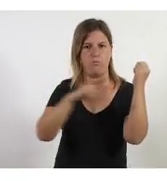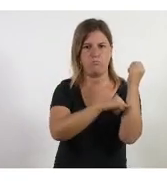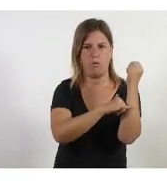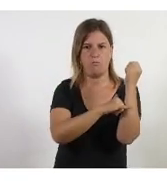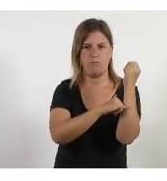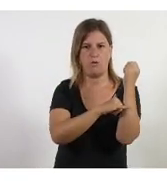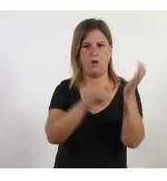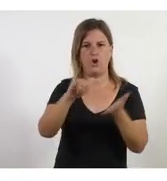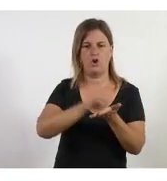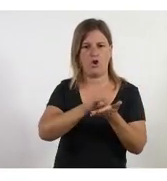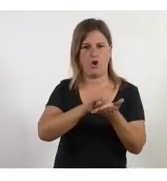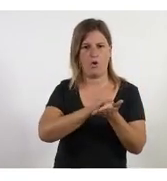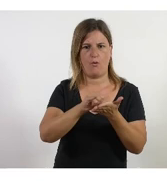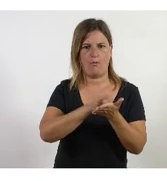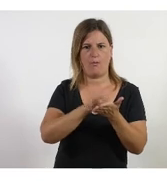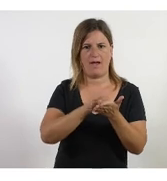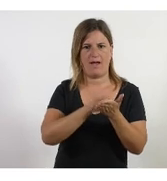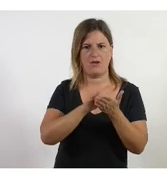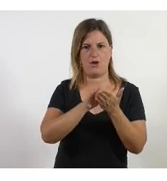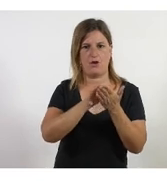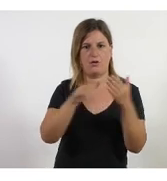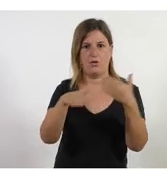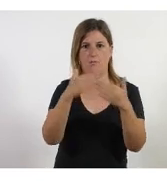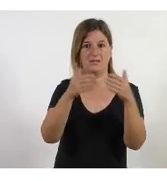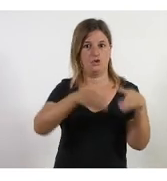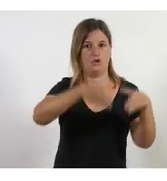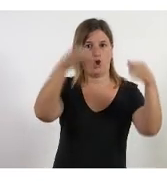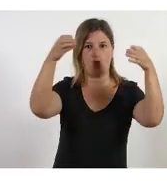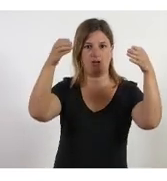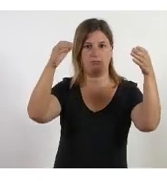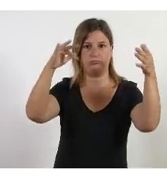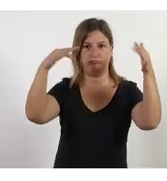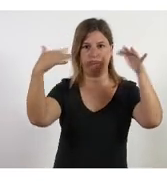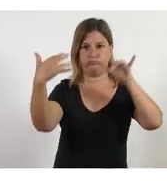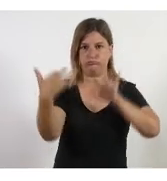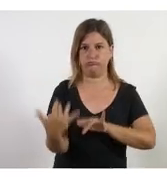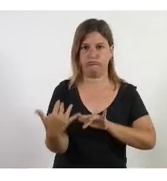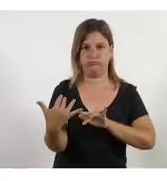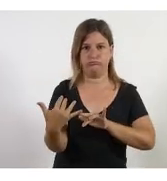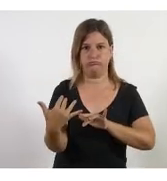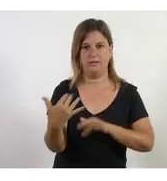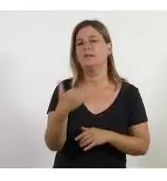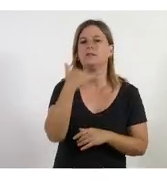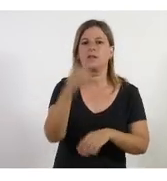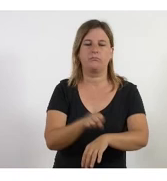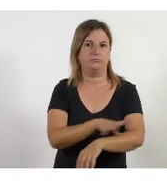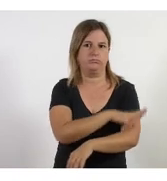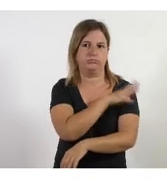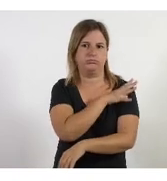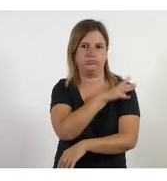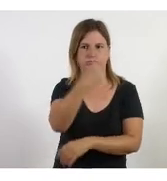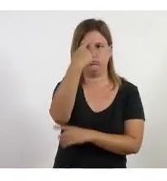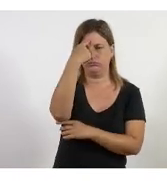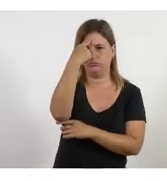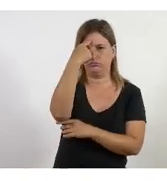i estaven caient, estaven a terra ja, amb tot el que significa. M'imagino que tots vosaltres teniu ara mateix aquesta imatge